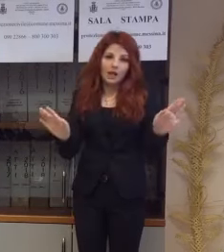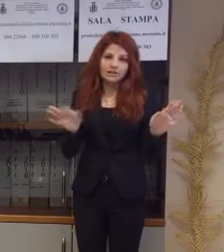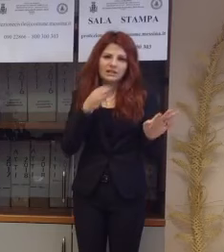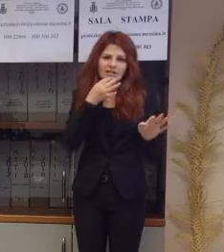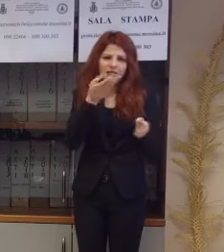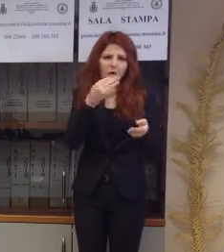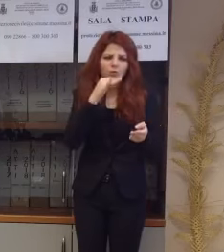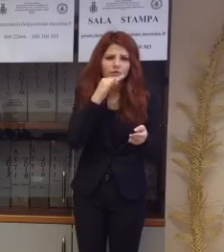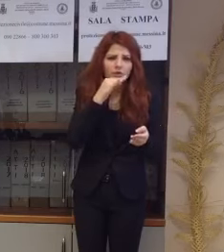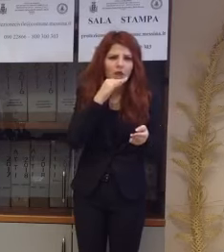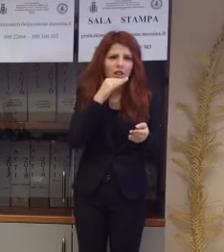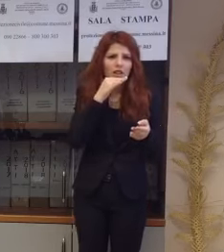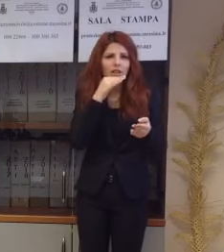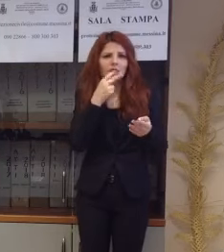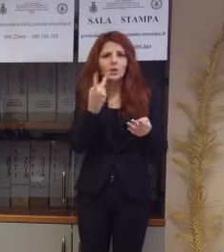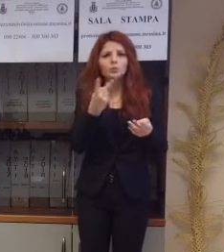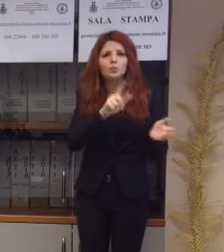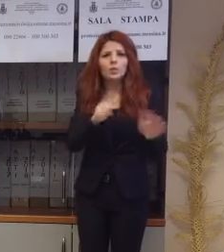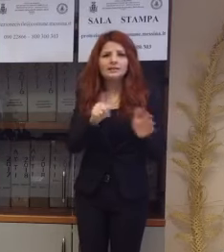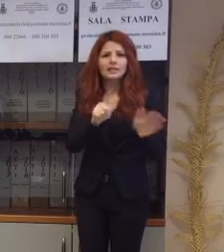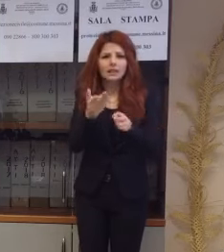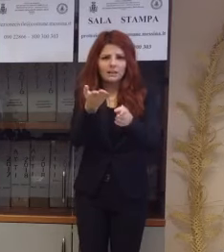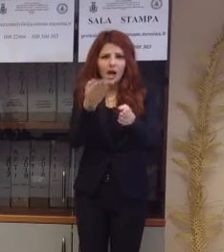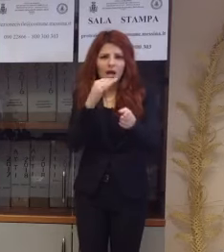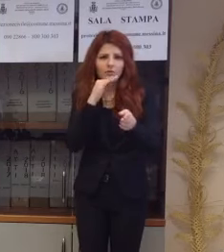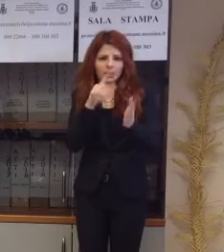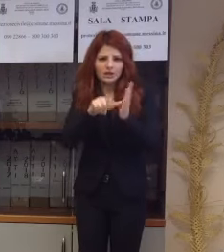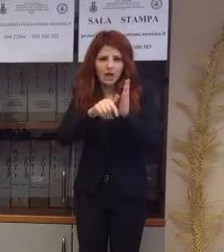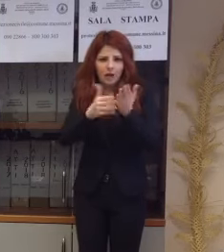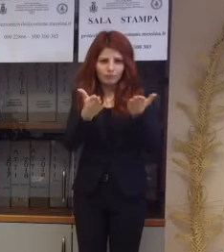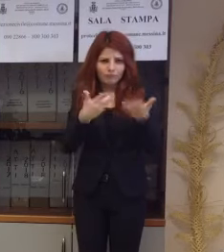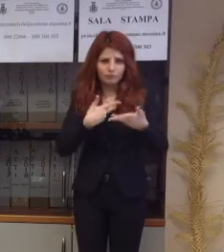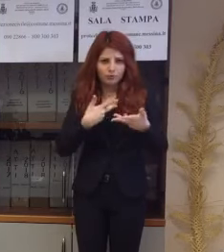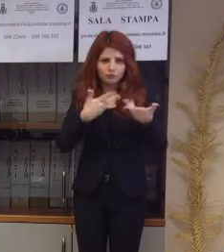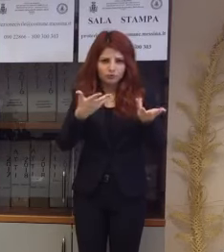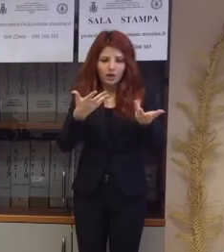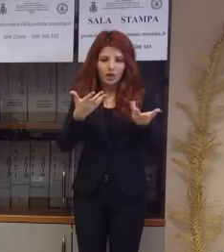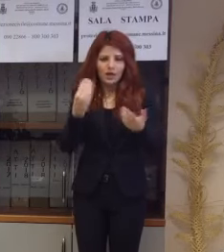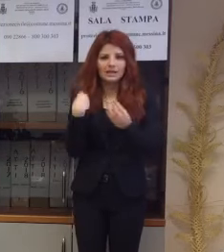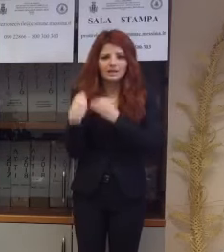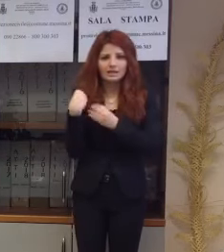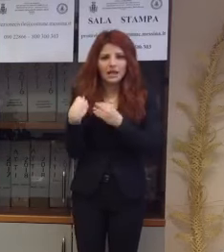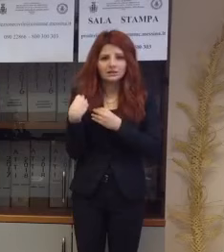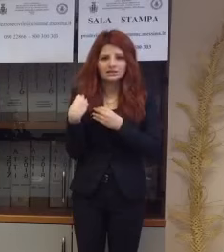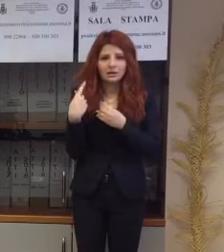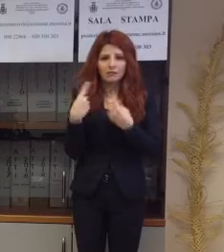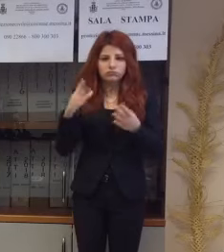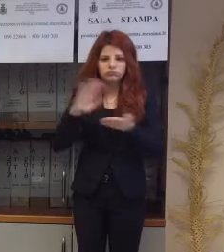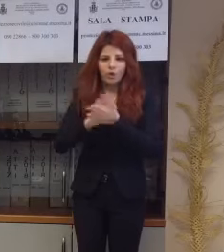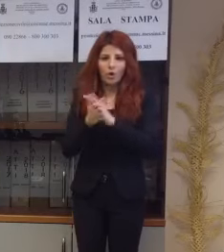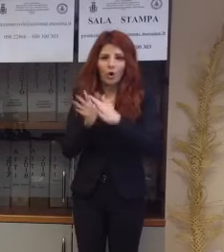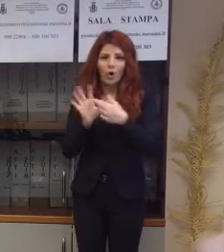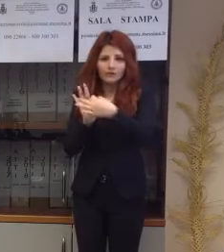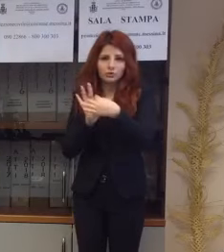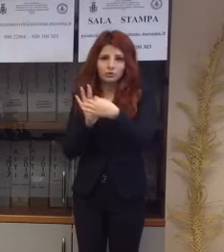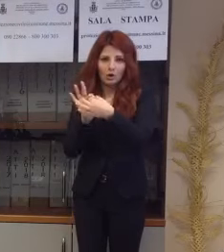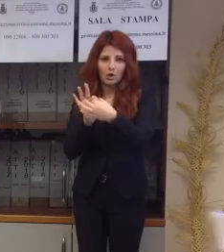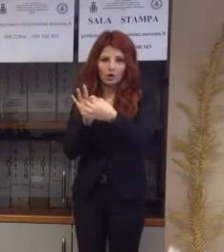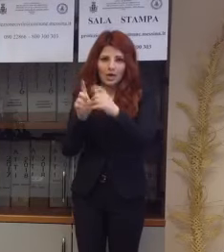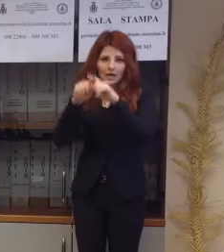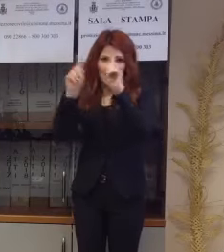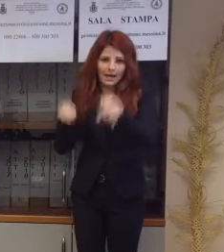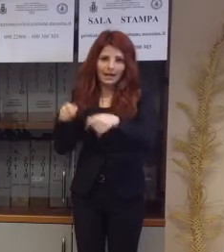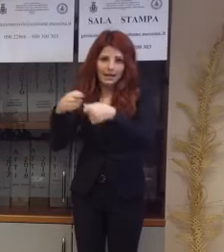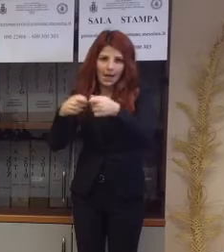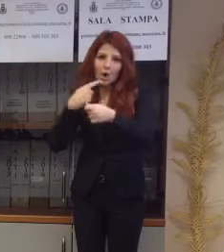però vi consiglio di affrettarvi. Questo perché? Perché noi, chiusa questa procedura, la